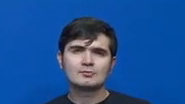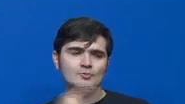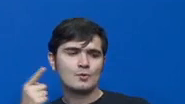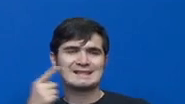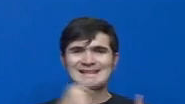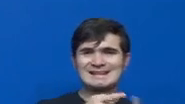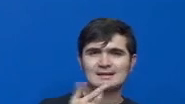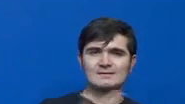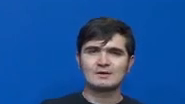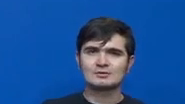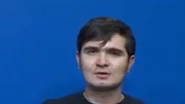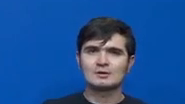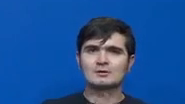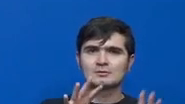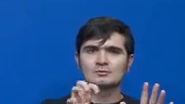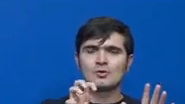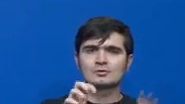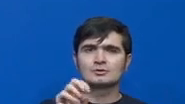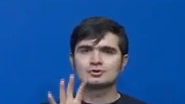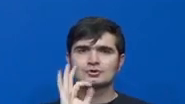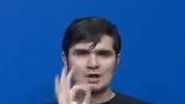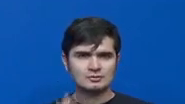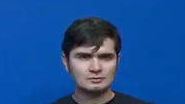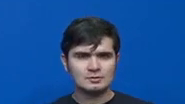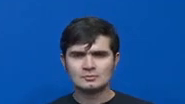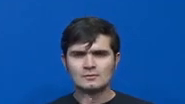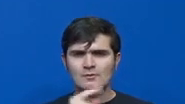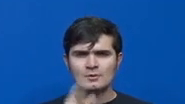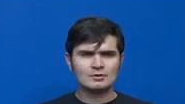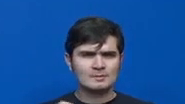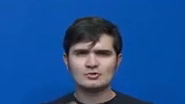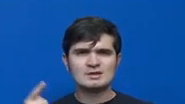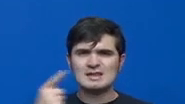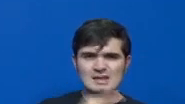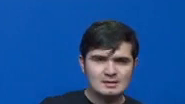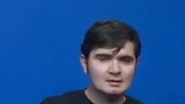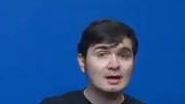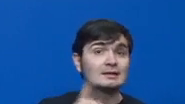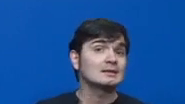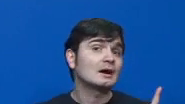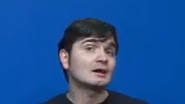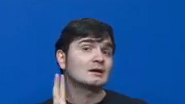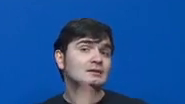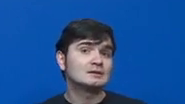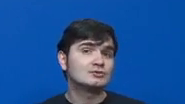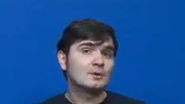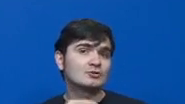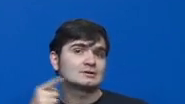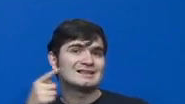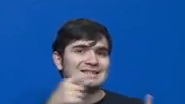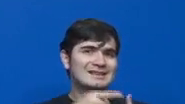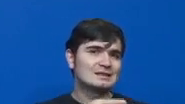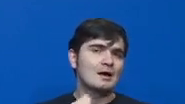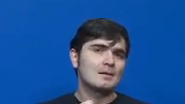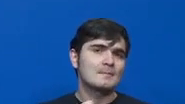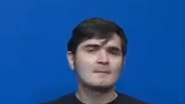de vaccinare, de exemplu de 95%, nu se referă la ținta în sine, ci la faptul că dacă se atinge acea țintă și ea se atinge în mod